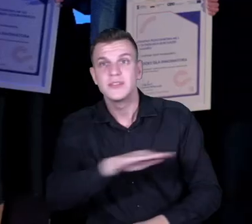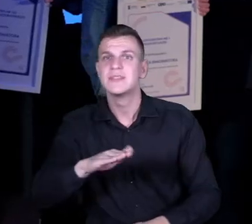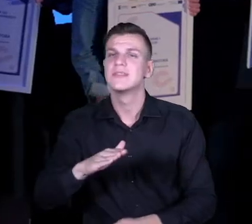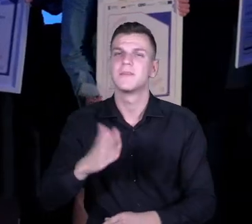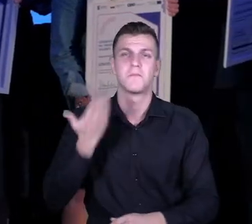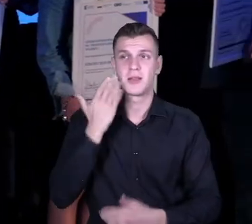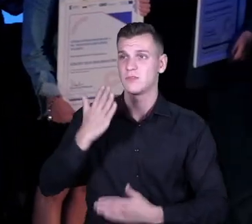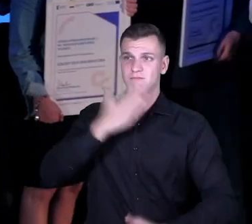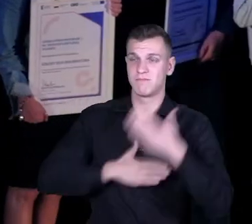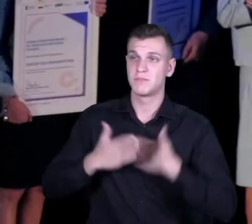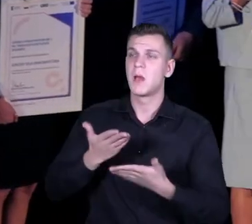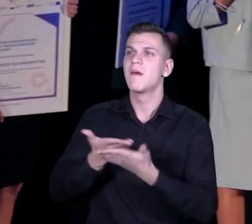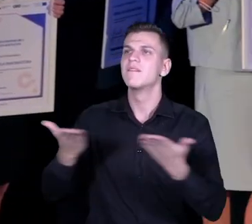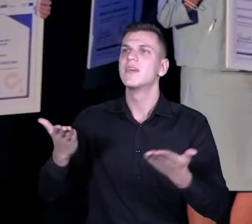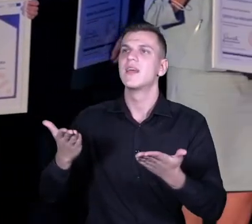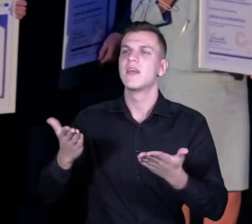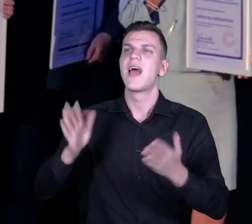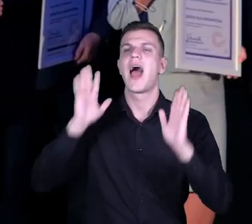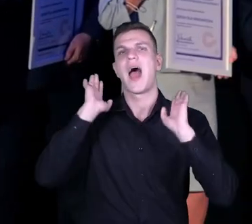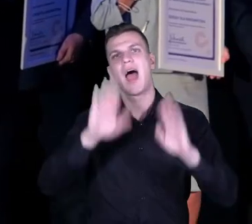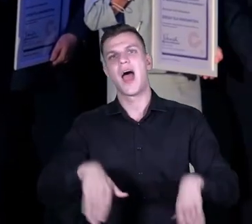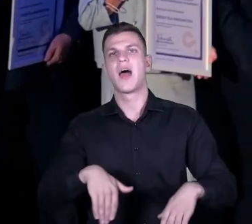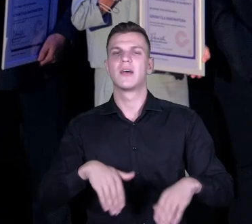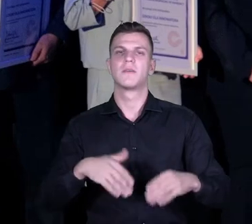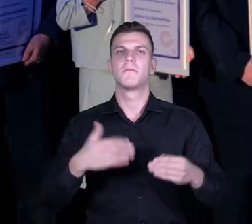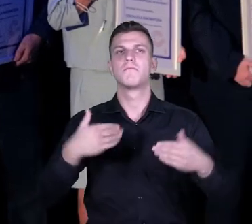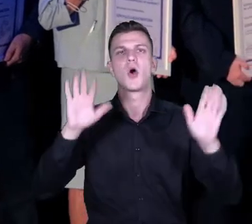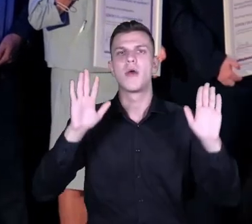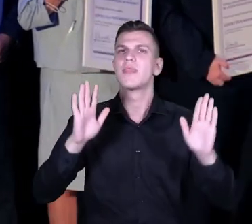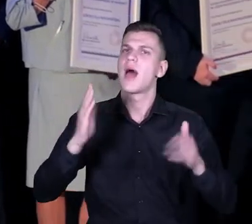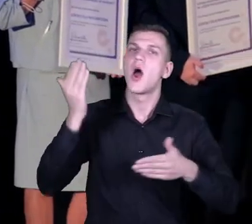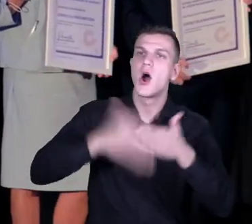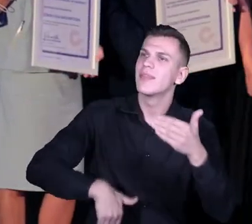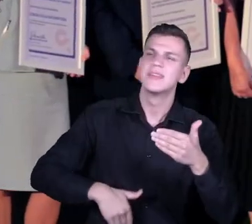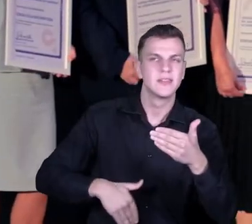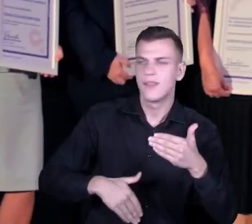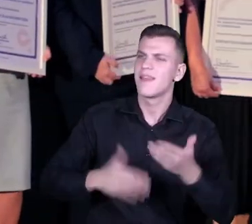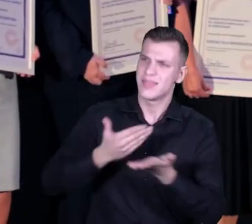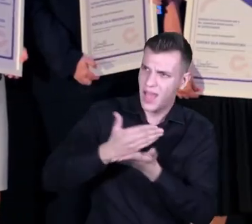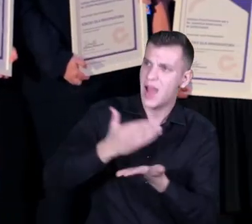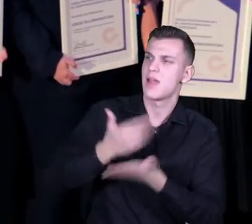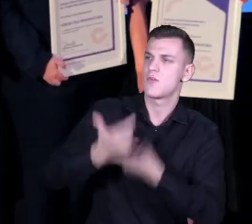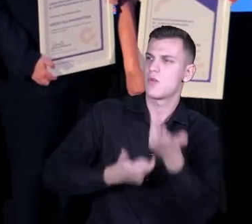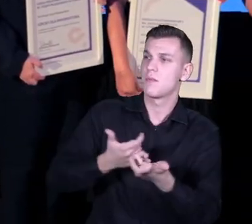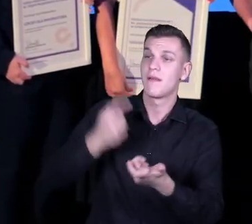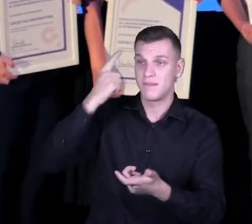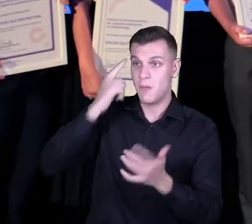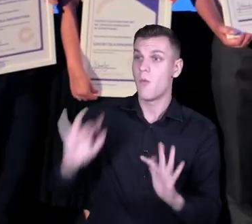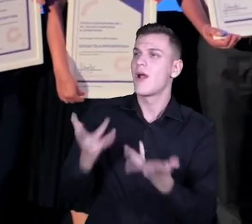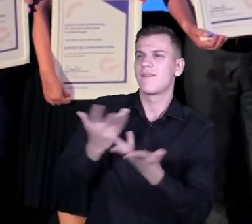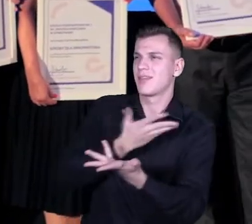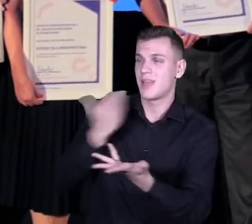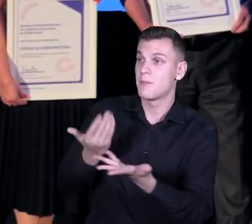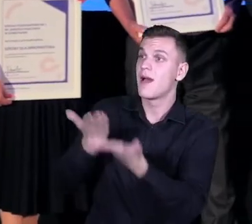dobrze. Nie zostawcie tego w połowie drogi, tylko brnijcie dalej, mimo tego, że wiem, że to będzie duży wysiłek. Jędrzeju, dla ciebie i dla was